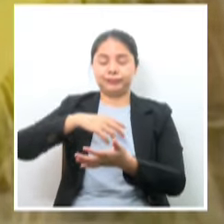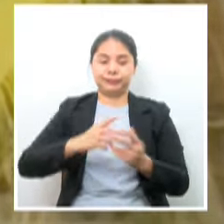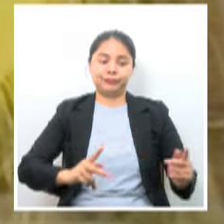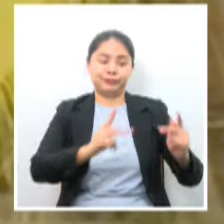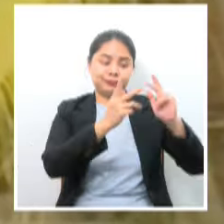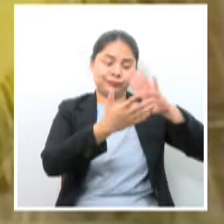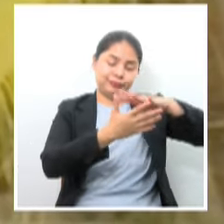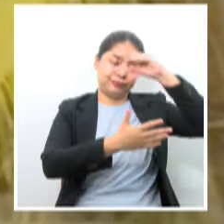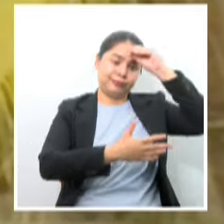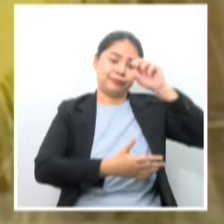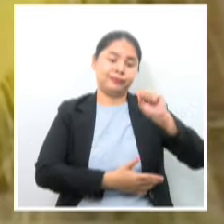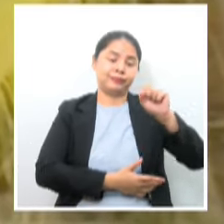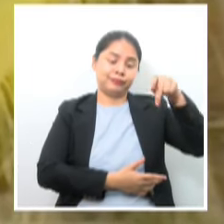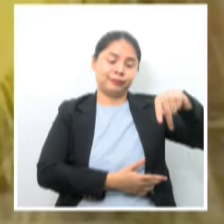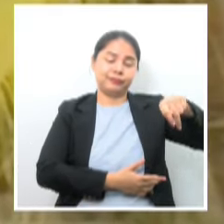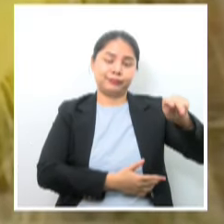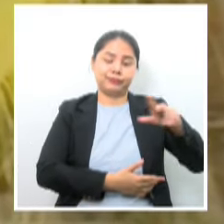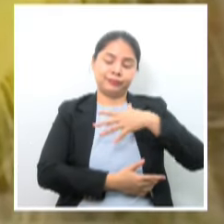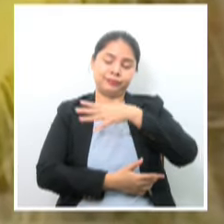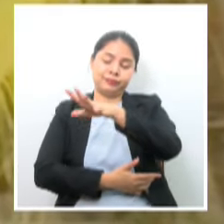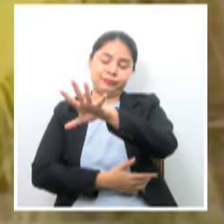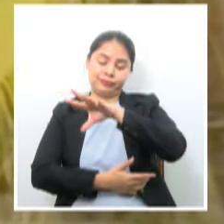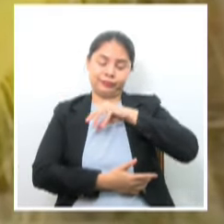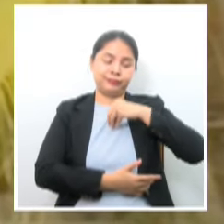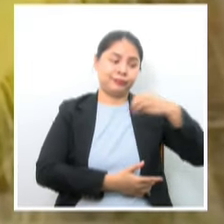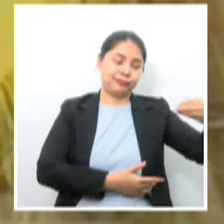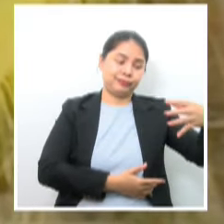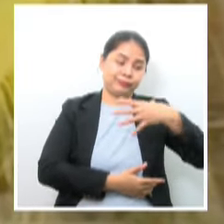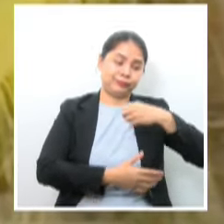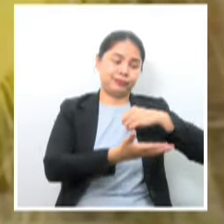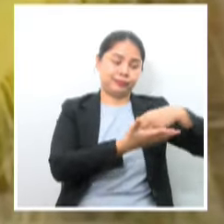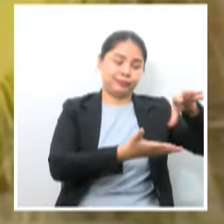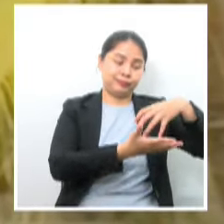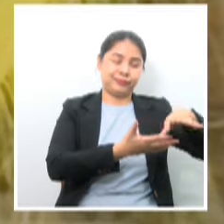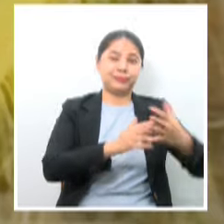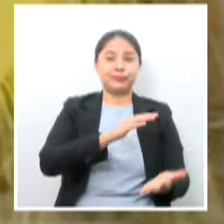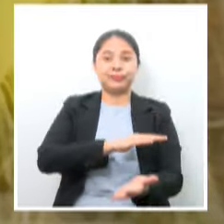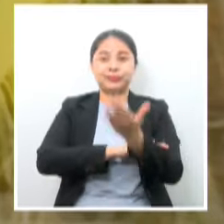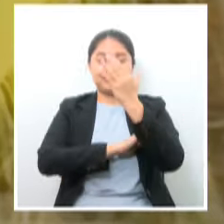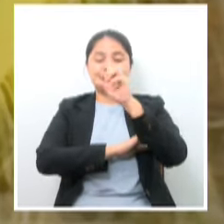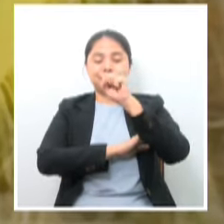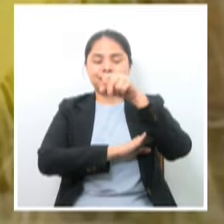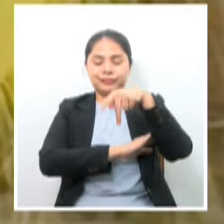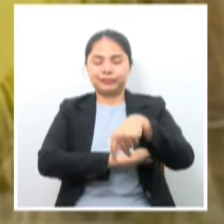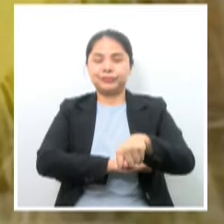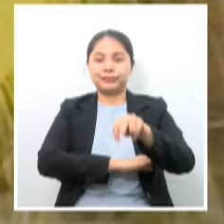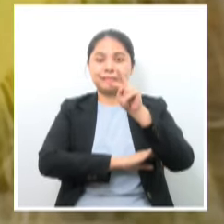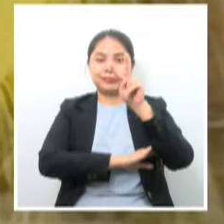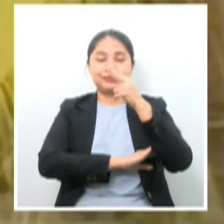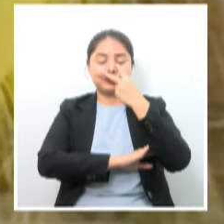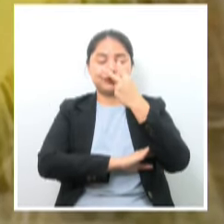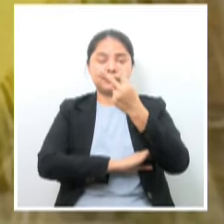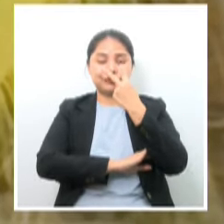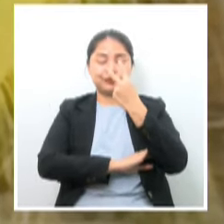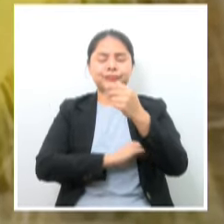นะครับแล้วก็ที่สำคัญที่สุดนะครับในรายการพฤหัสเช้าข่าวสพฐเนี่ยนะครับจะมีอะไรหลายๆอย่างดีๆนะครับ